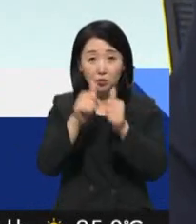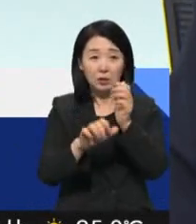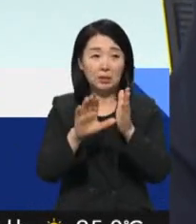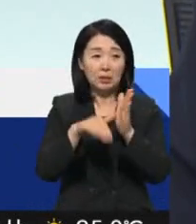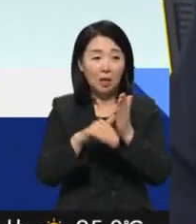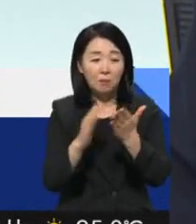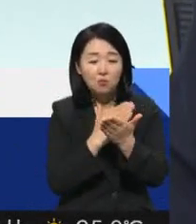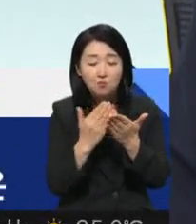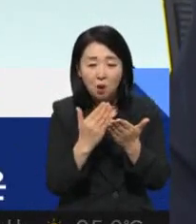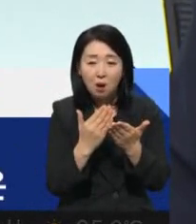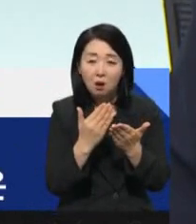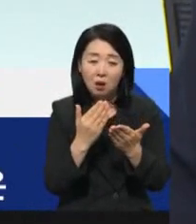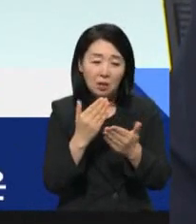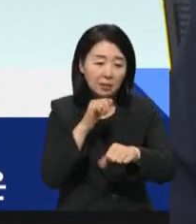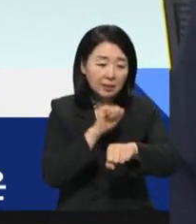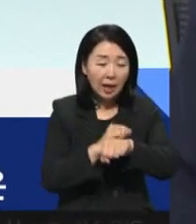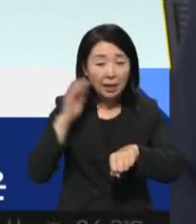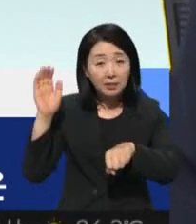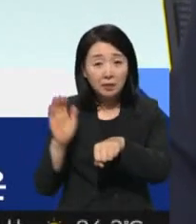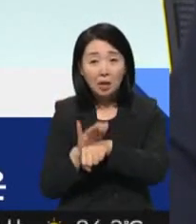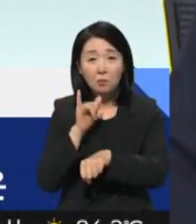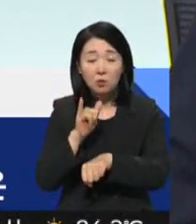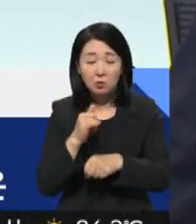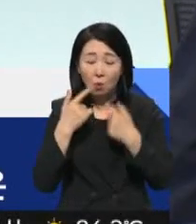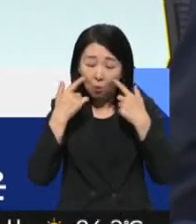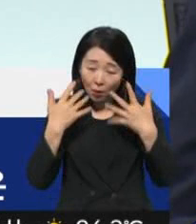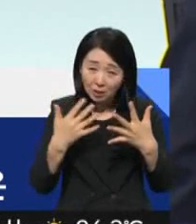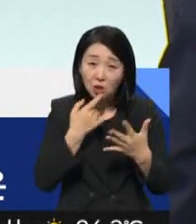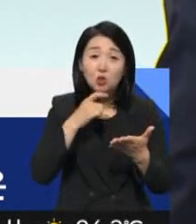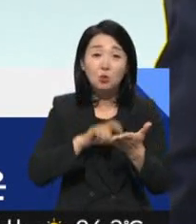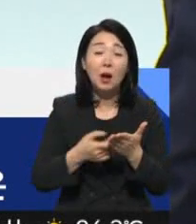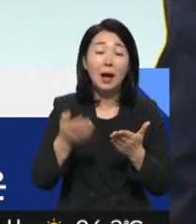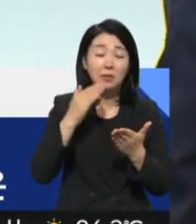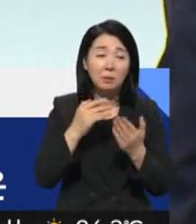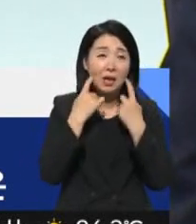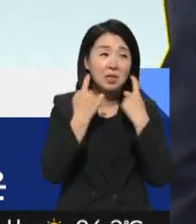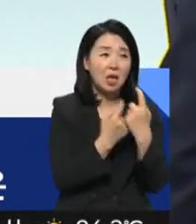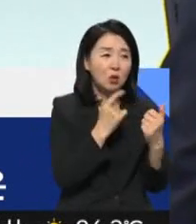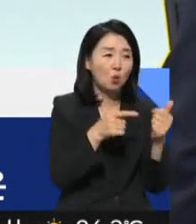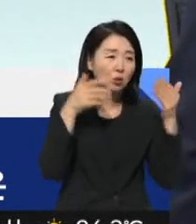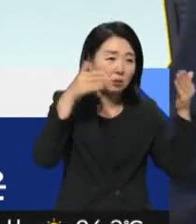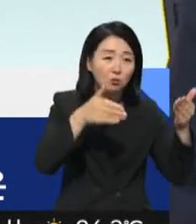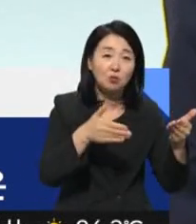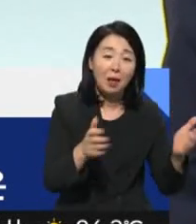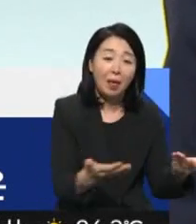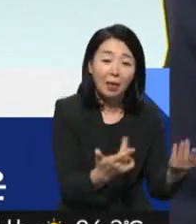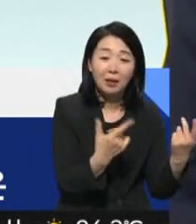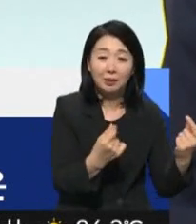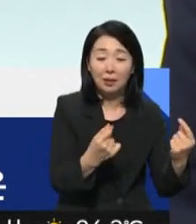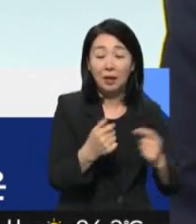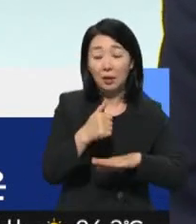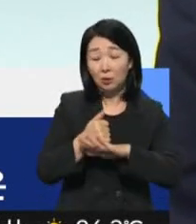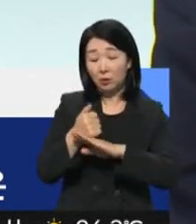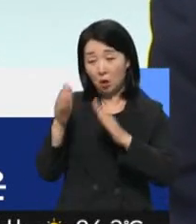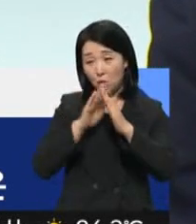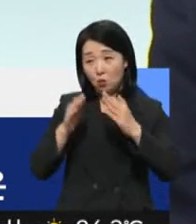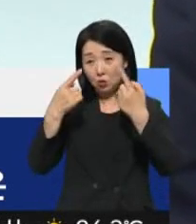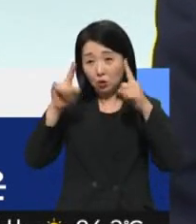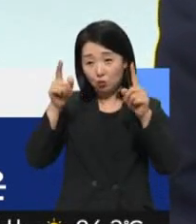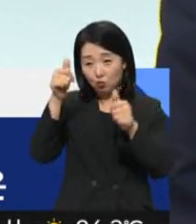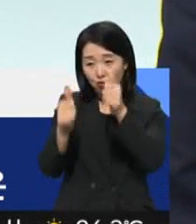방법이나 이는 학생들을 사교육으로 내모는 근본 원인이므로 앞으로 공정한 수능 평가가